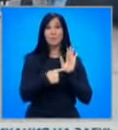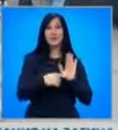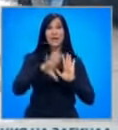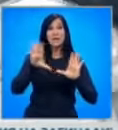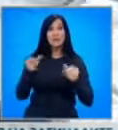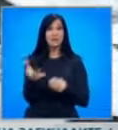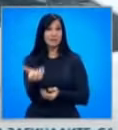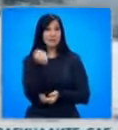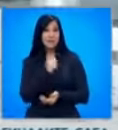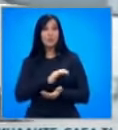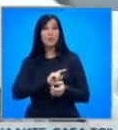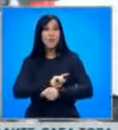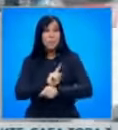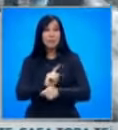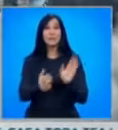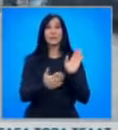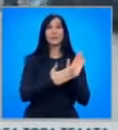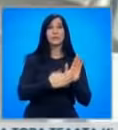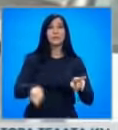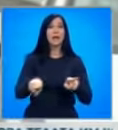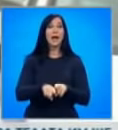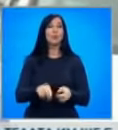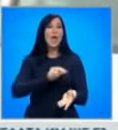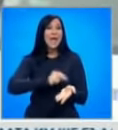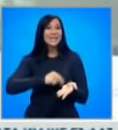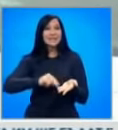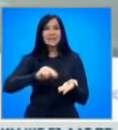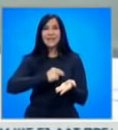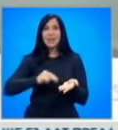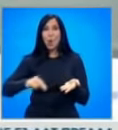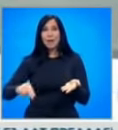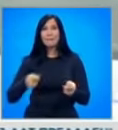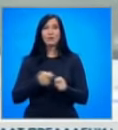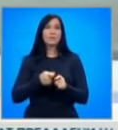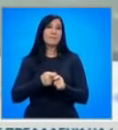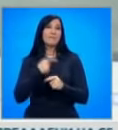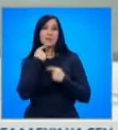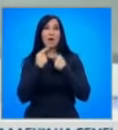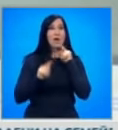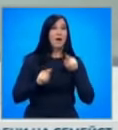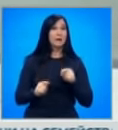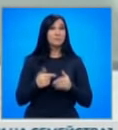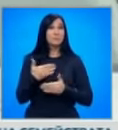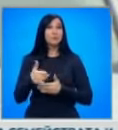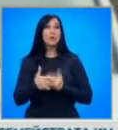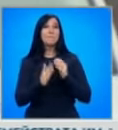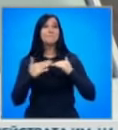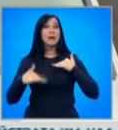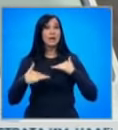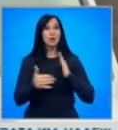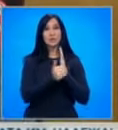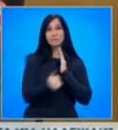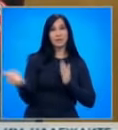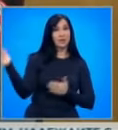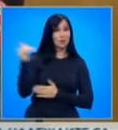цялата иззета до момента документация, както и стенограмите от направените разпити. Предстои македонски експерти да пристигнат у